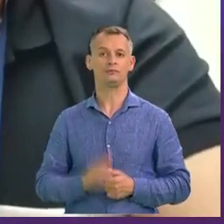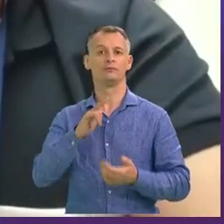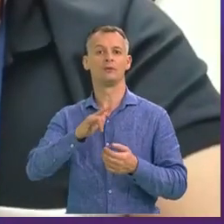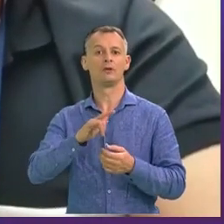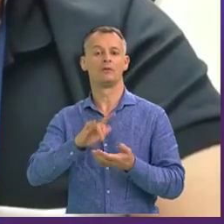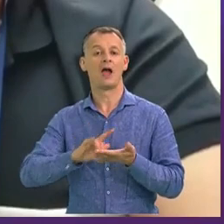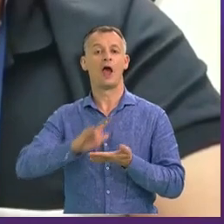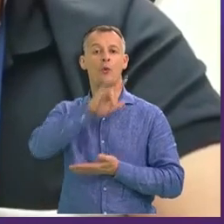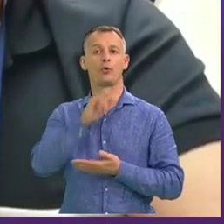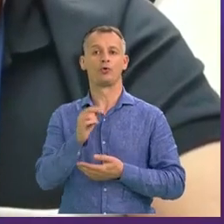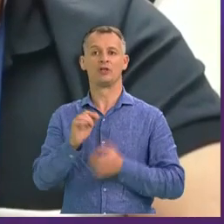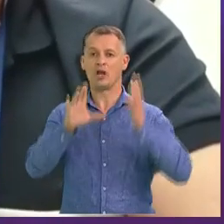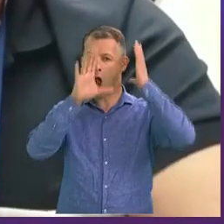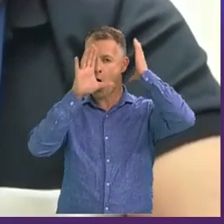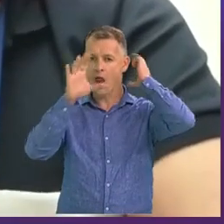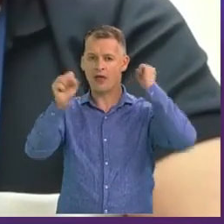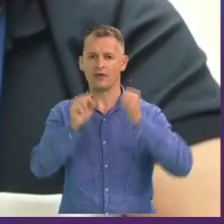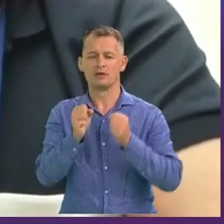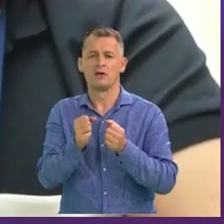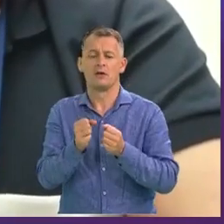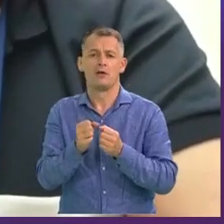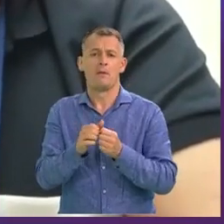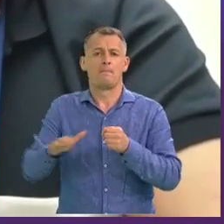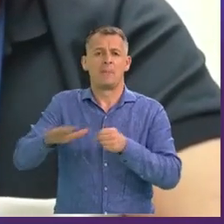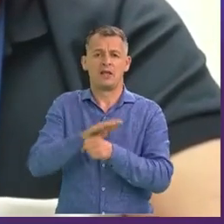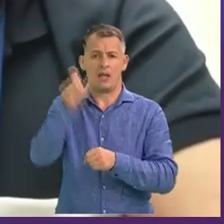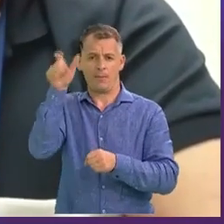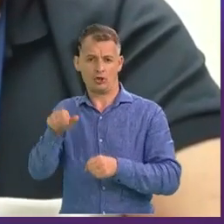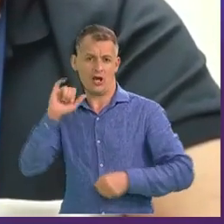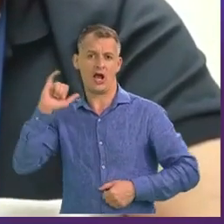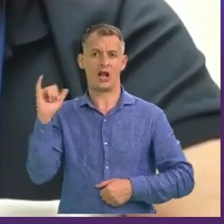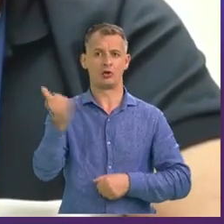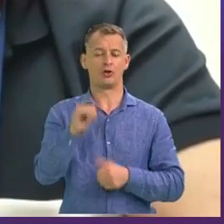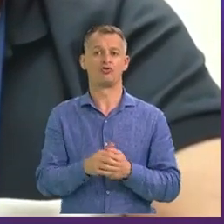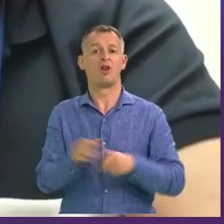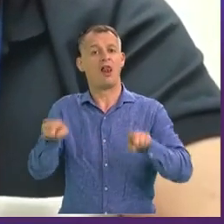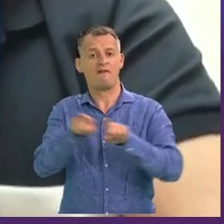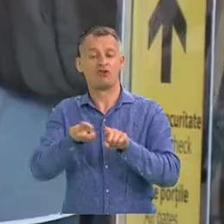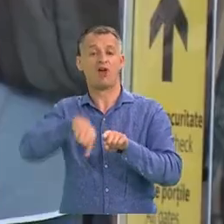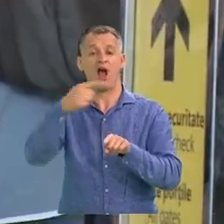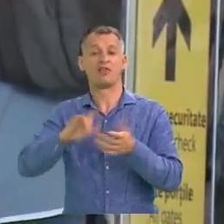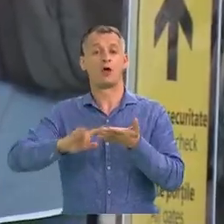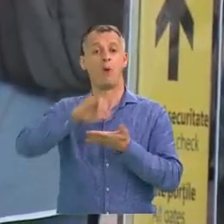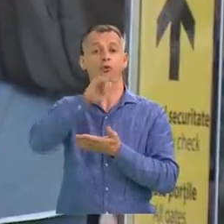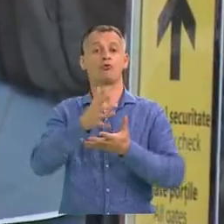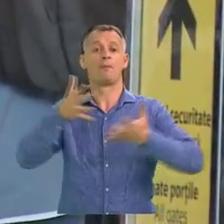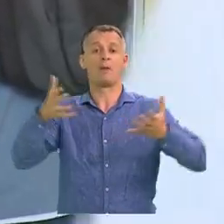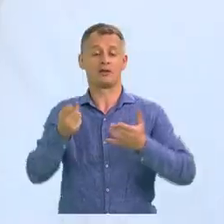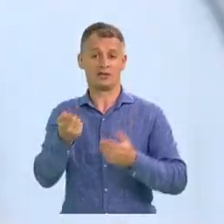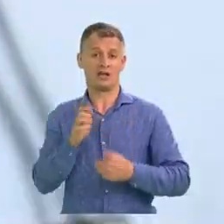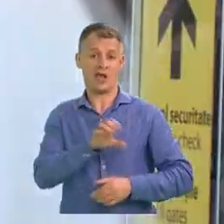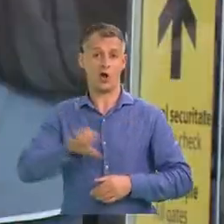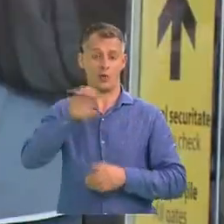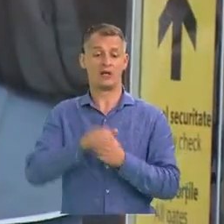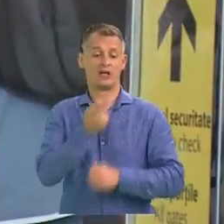este sufocat de numărul mare de pasageri. La fel se întâmplă și în aeroporturile mai mari din Europa. Reprezentanții aeroportului